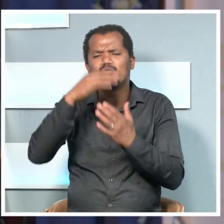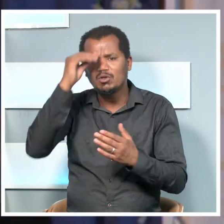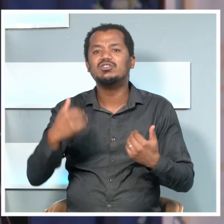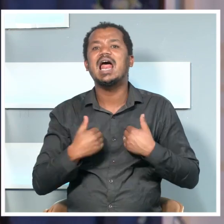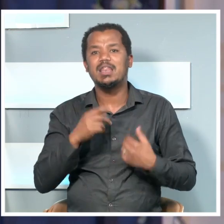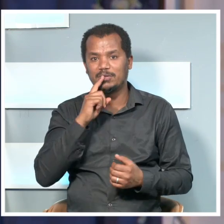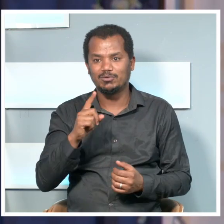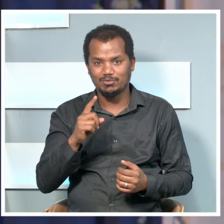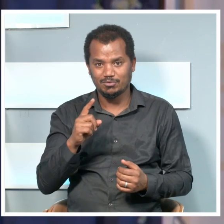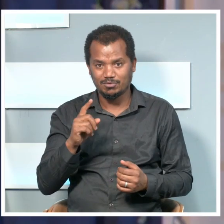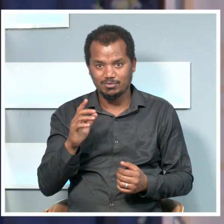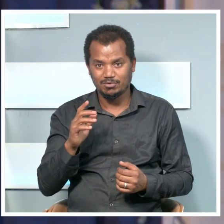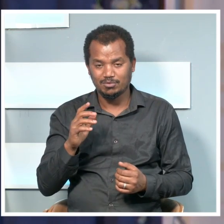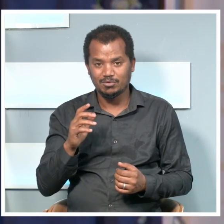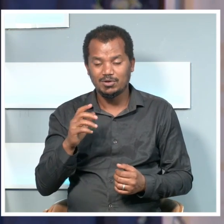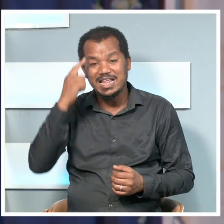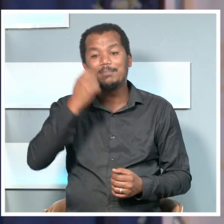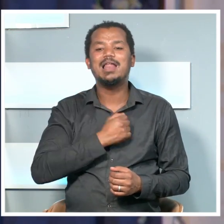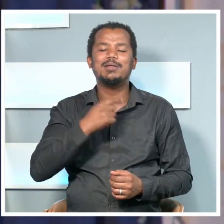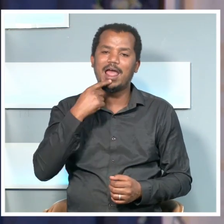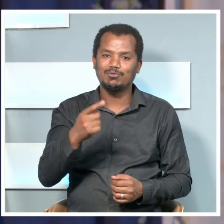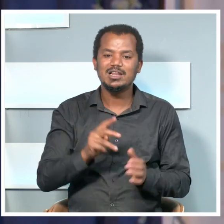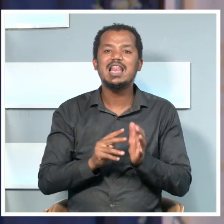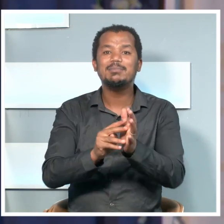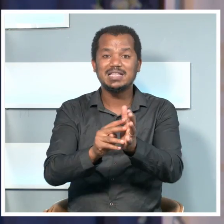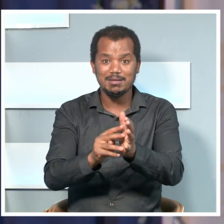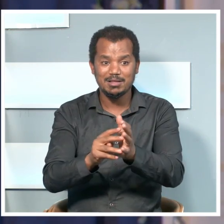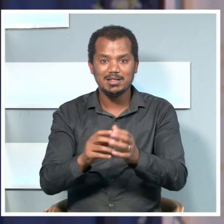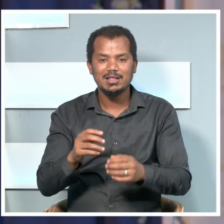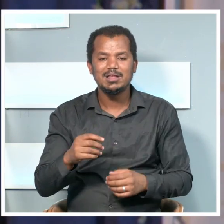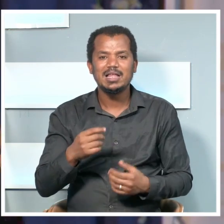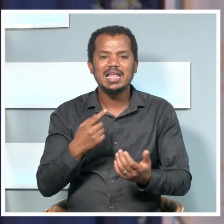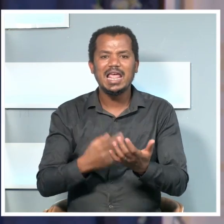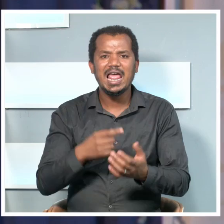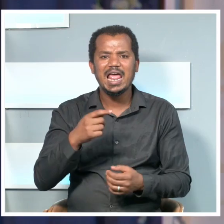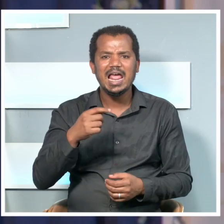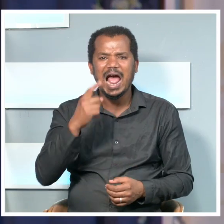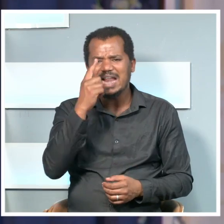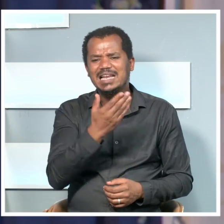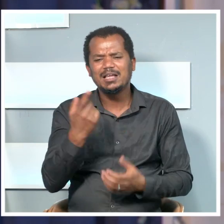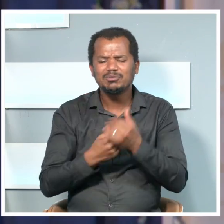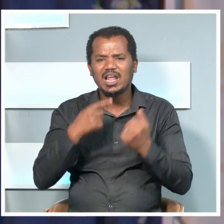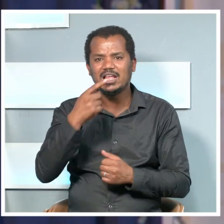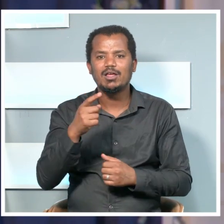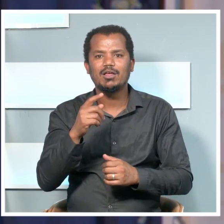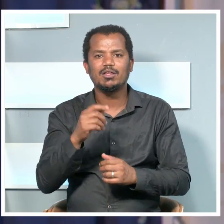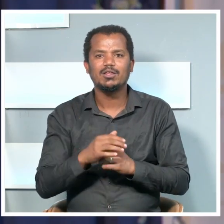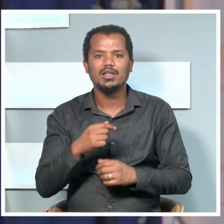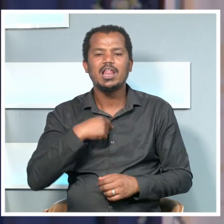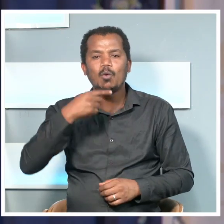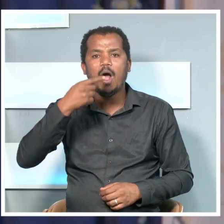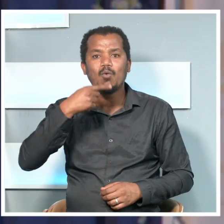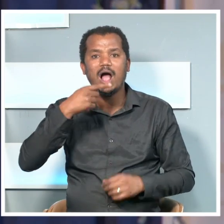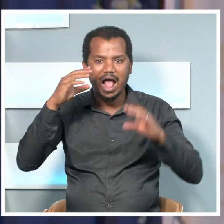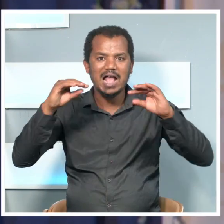ነው ለምናምን ያልኳችሁ። ለምሳሌ ለብንም ብለን እንዳናምን አንድ ብቻ ልንገራችሁ የቋንቋ አስተማሪ